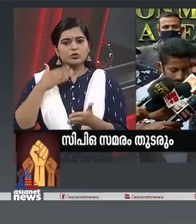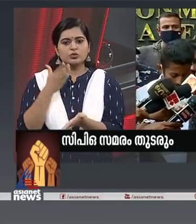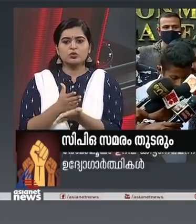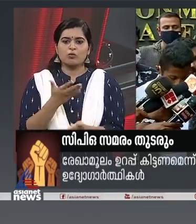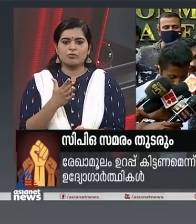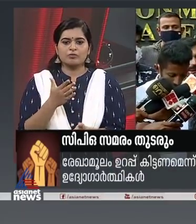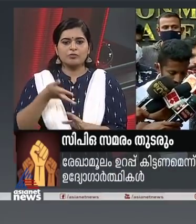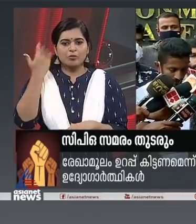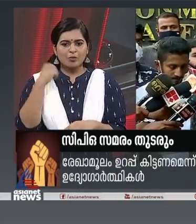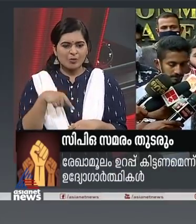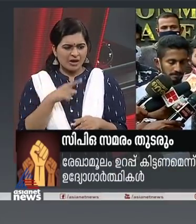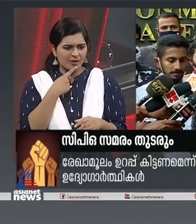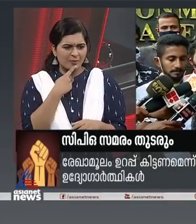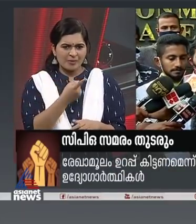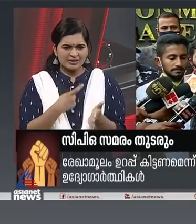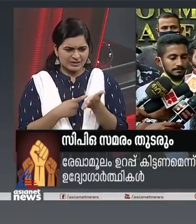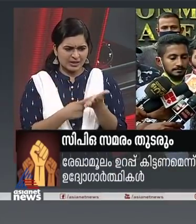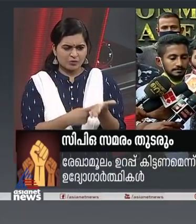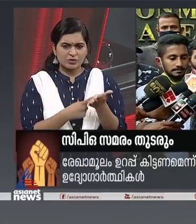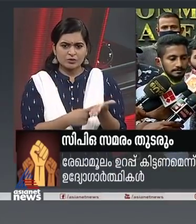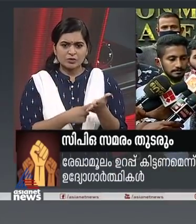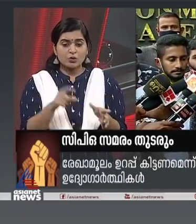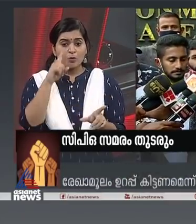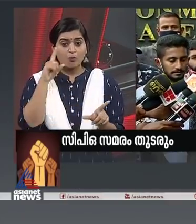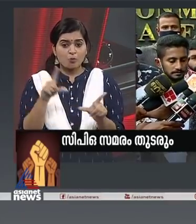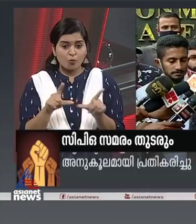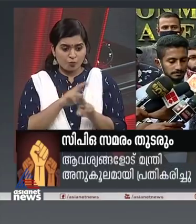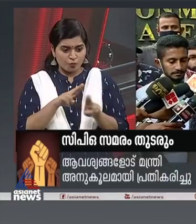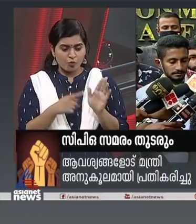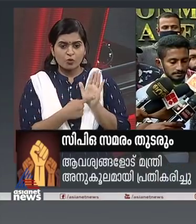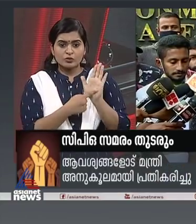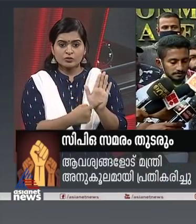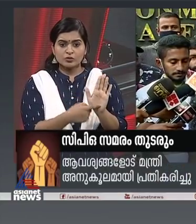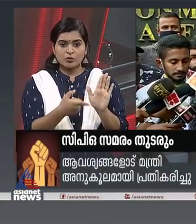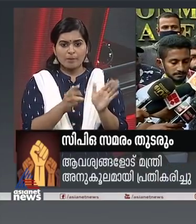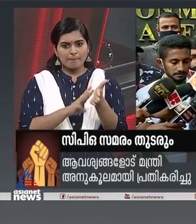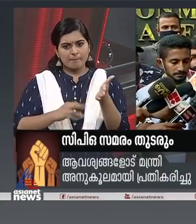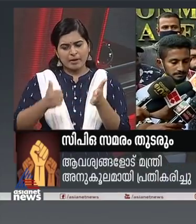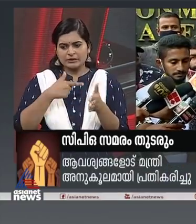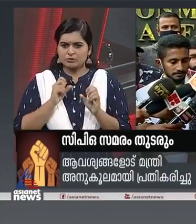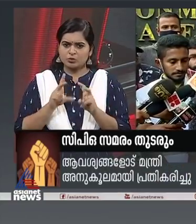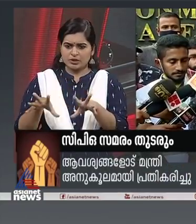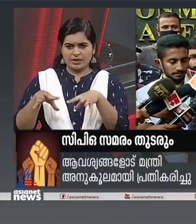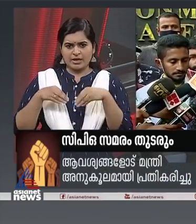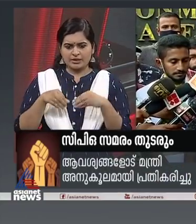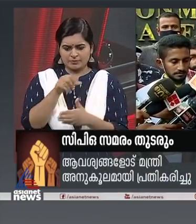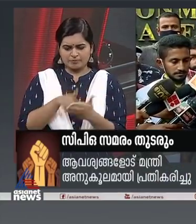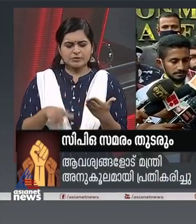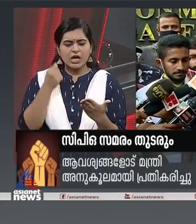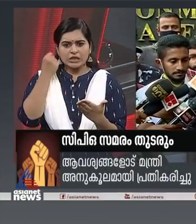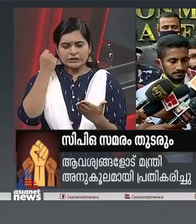കാര്യങ്ങളും ഞങ്ങളുടെ തെളിവുകളും എല്ലാം സത്യസന്ധമാണെന്ന് ബഹുമാനമുള്ള മന്ത്രി അത് പറഞ്ഞിട്ടുണ്ട്. അദ്ദേഹത്തിന് അത് ബോധ്യപ്പെട്ടിട്ടുണ്ട്.